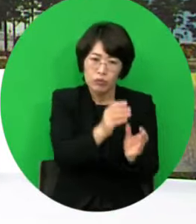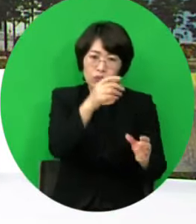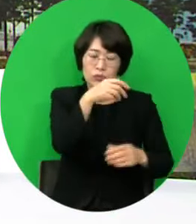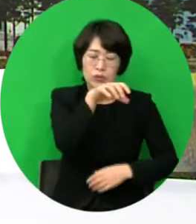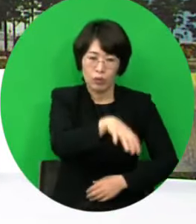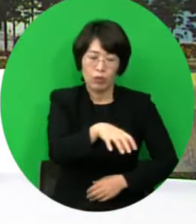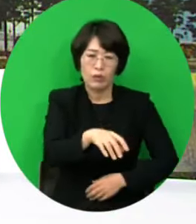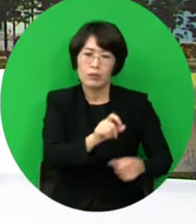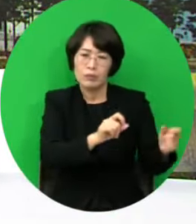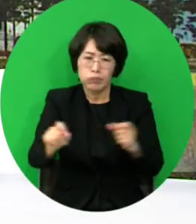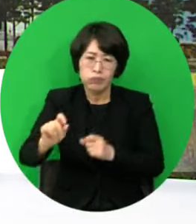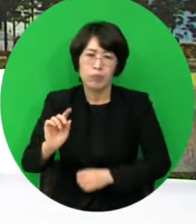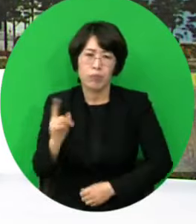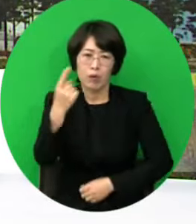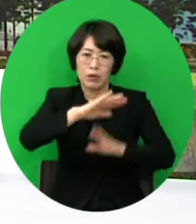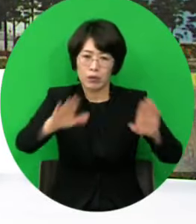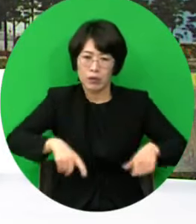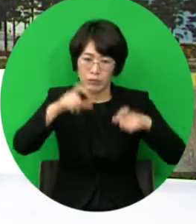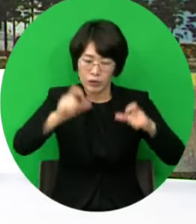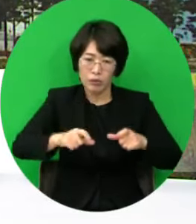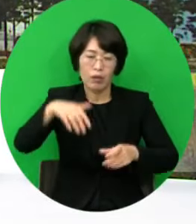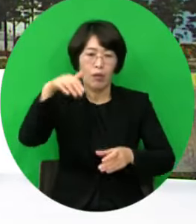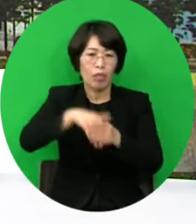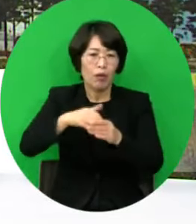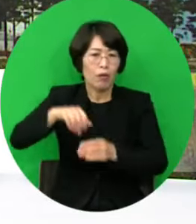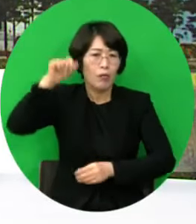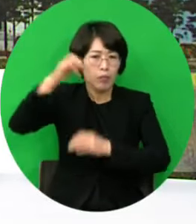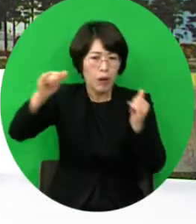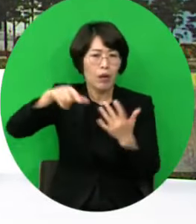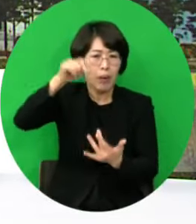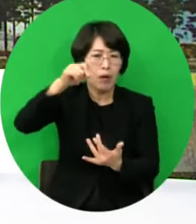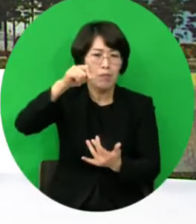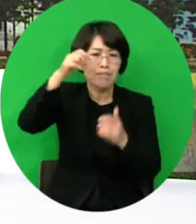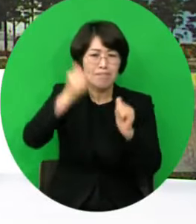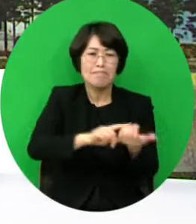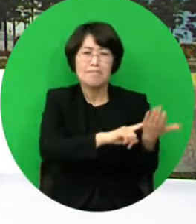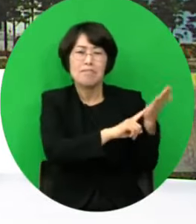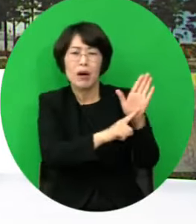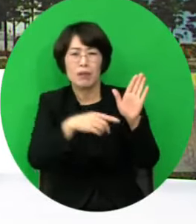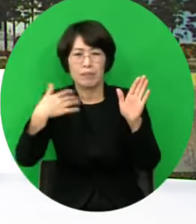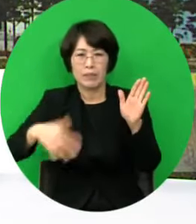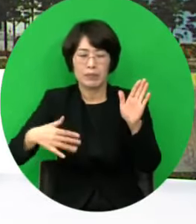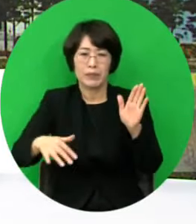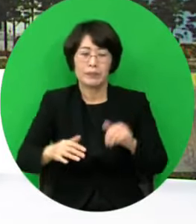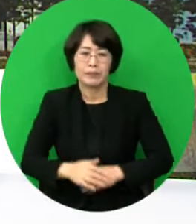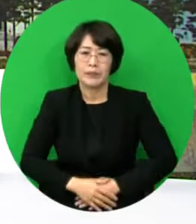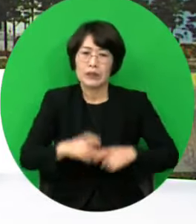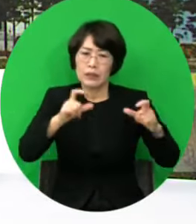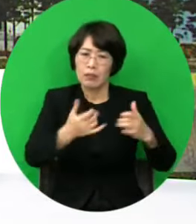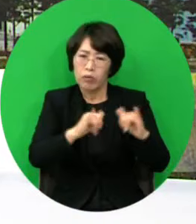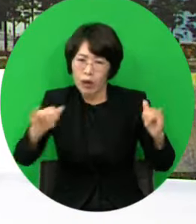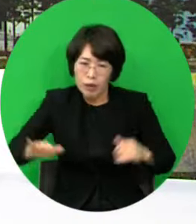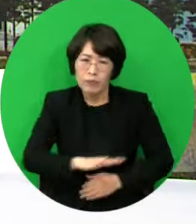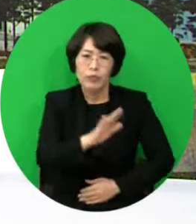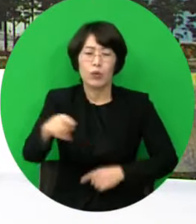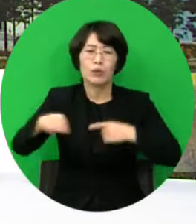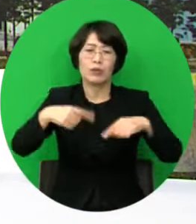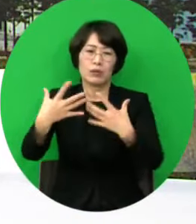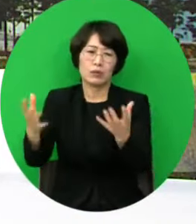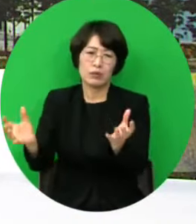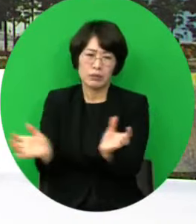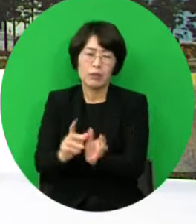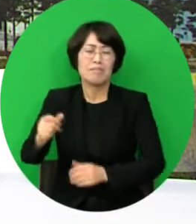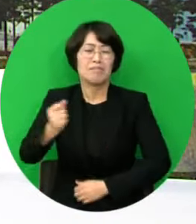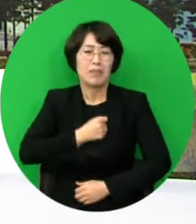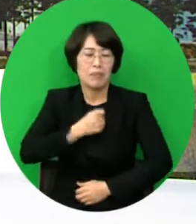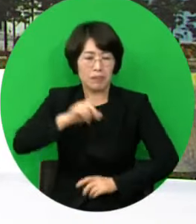정 지연을 이후로 전남 선거구 공천 심사 결과 발표도 하지 않고 있어 지민은 물론 지역 정치권도